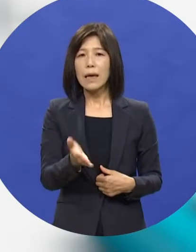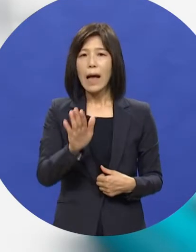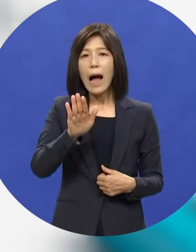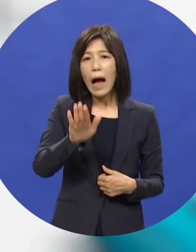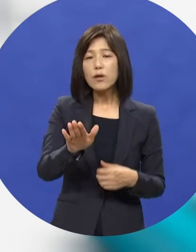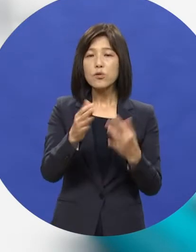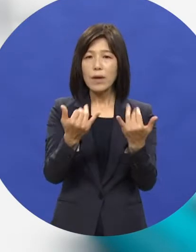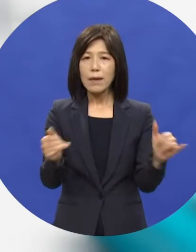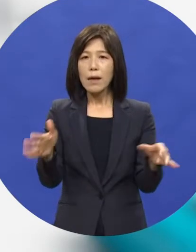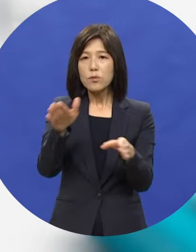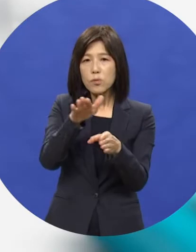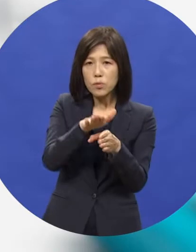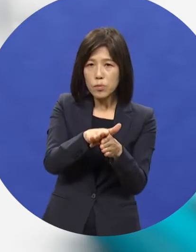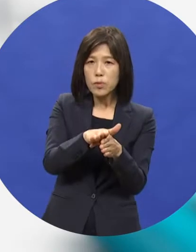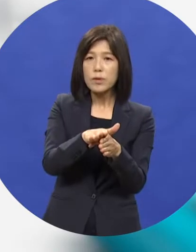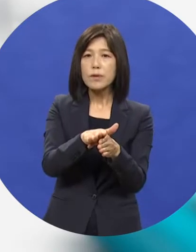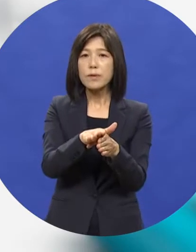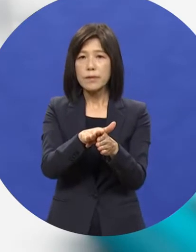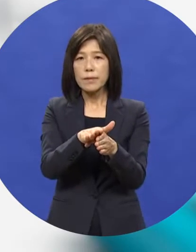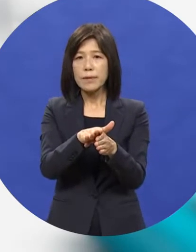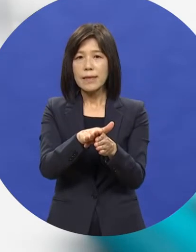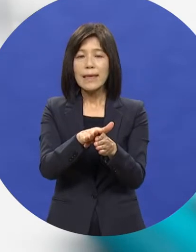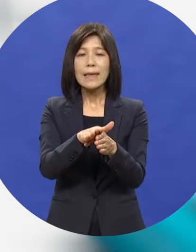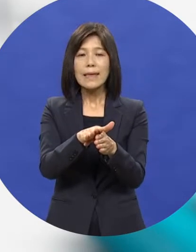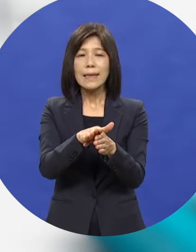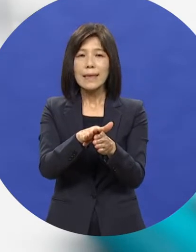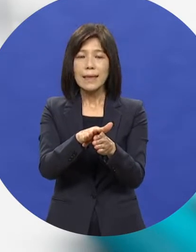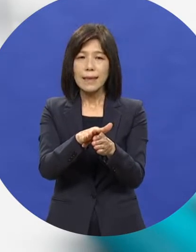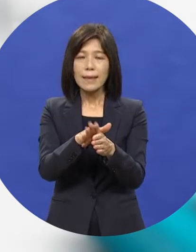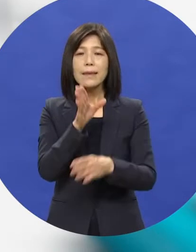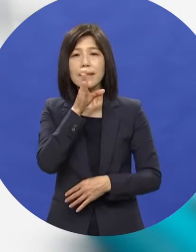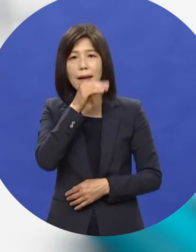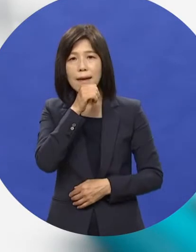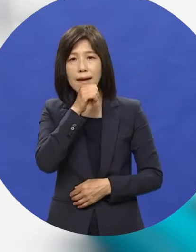で、年齢別に受け付けます。